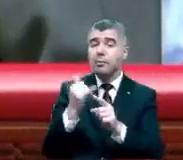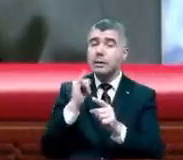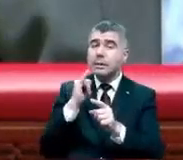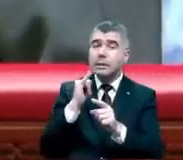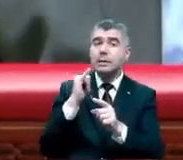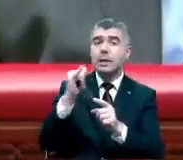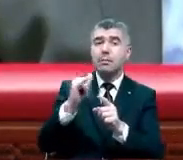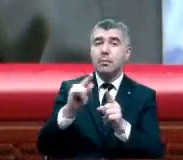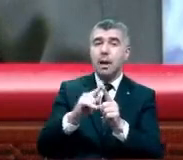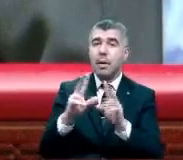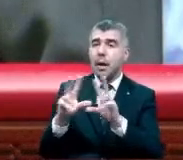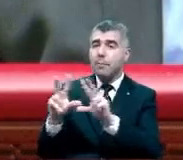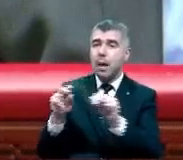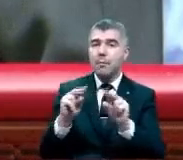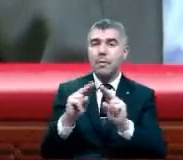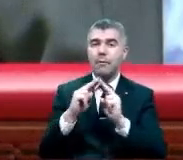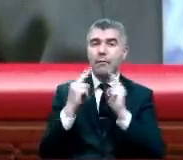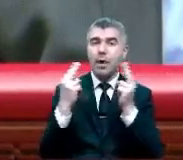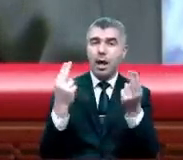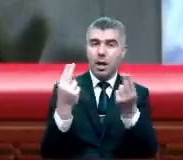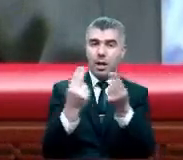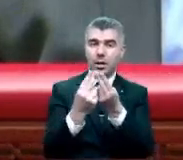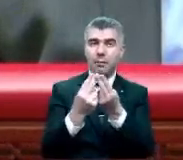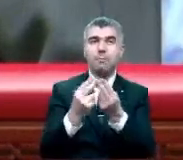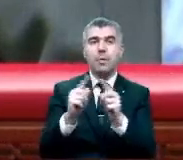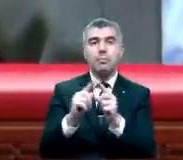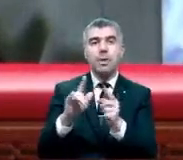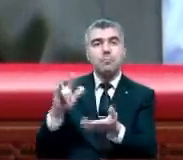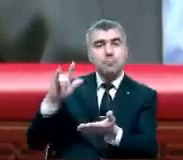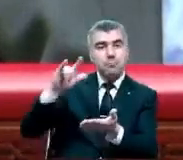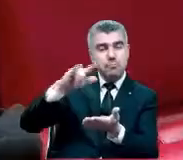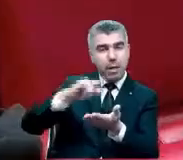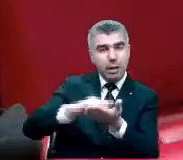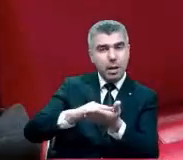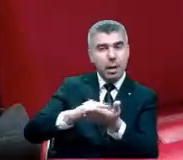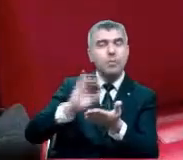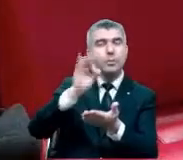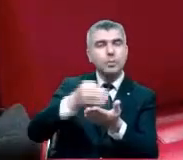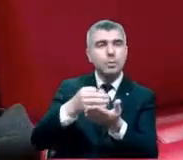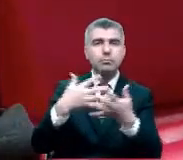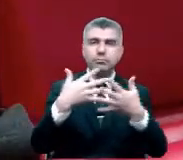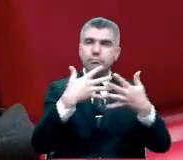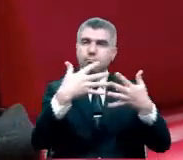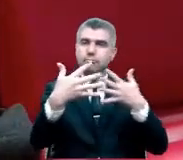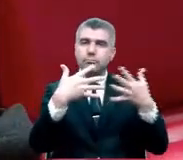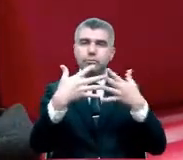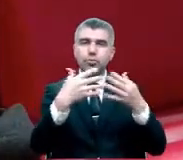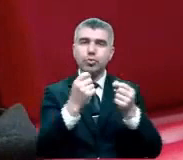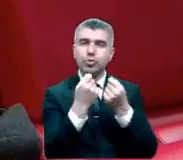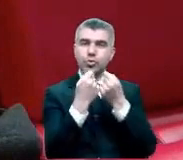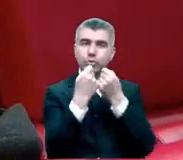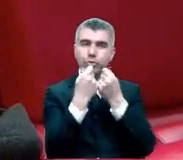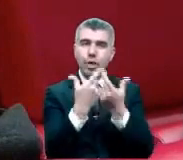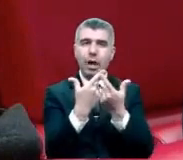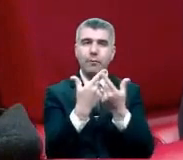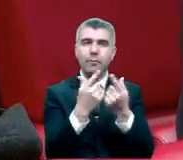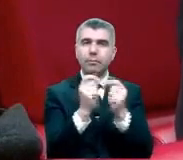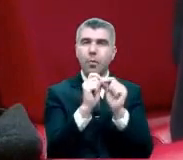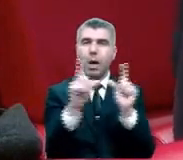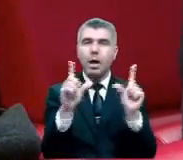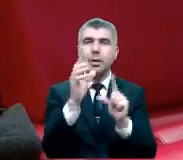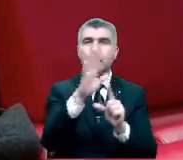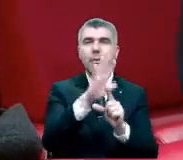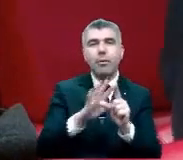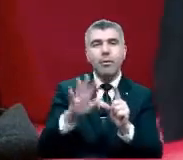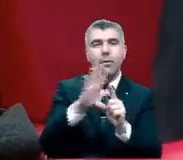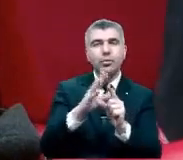المستويات طبقا لأعلى المعايير الدولية لكي تكون مطاراتنا واجهة مشرقة